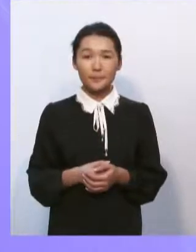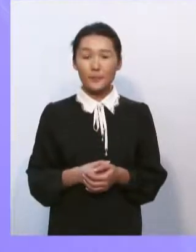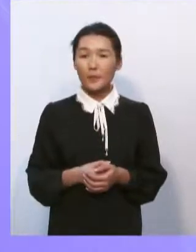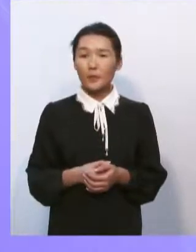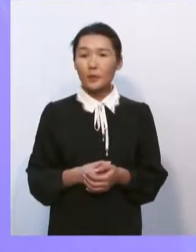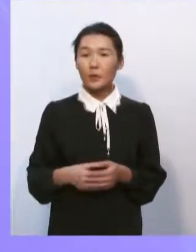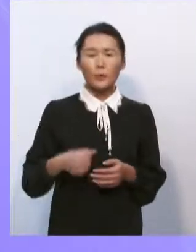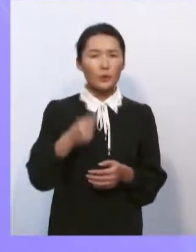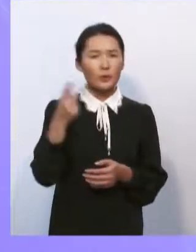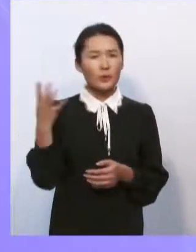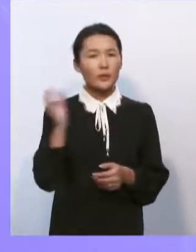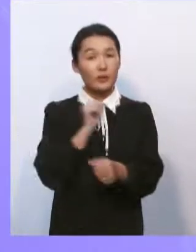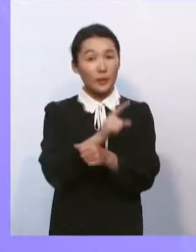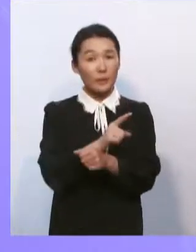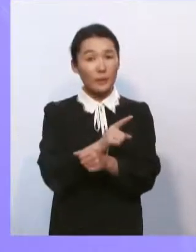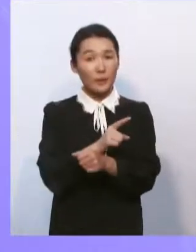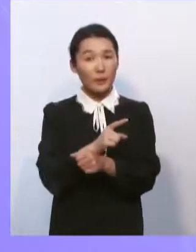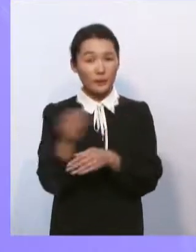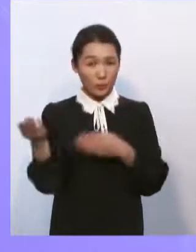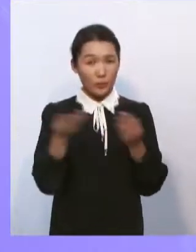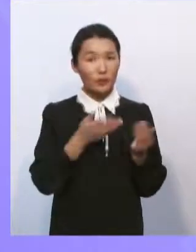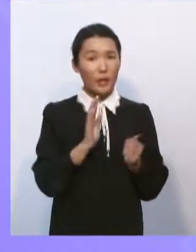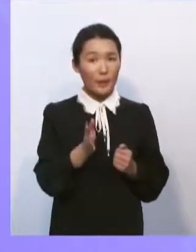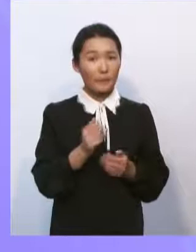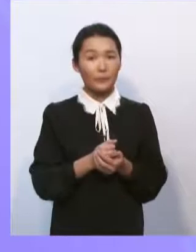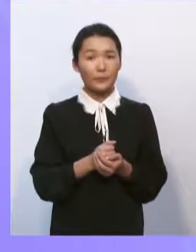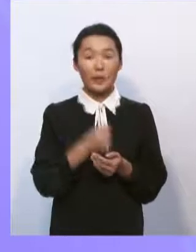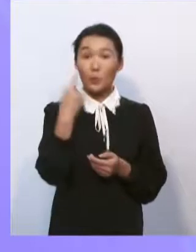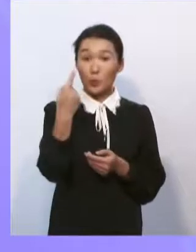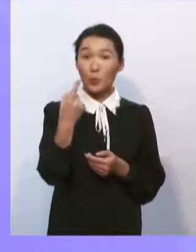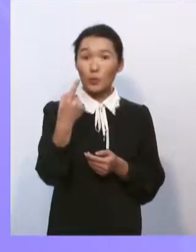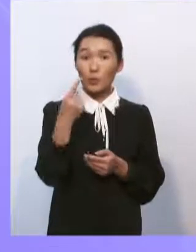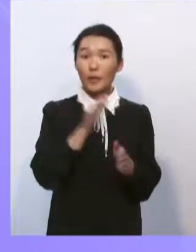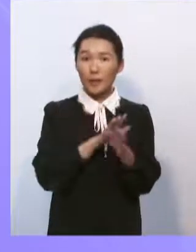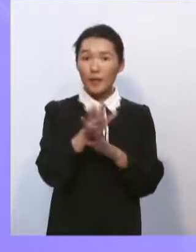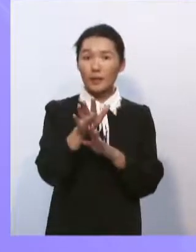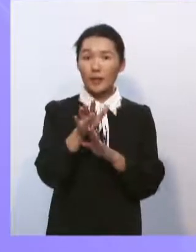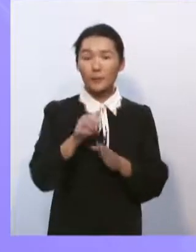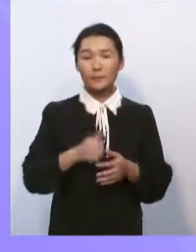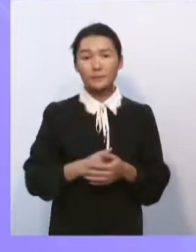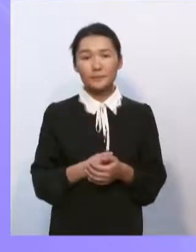Төмөндө бир нече тапшырмаларды сунуштайм. Бирөөсүн аткаргыла.